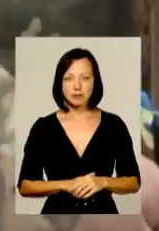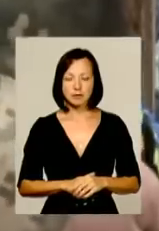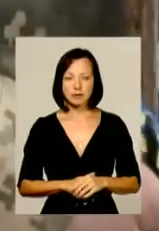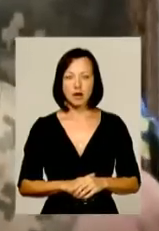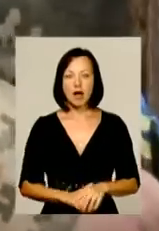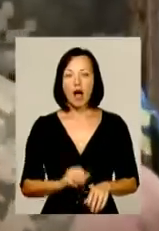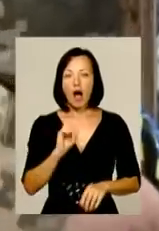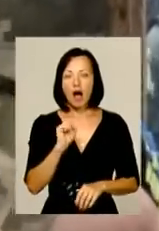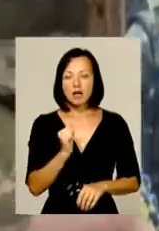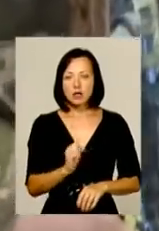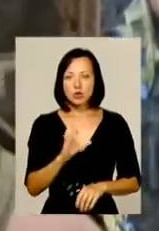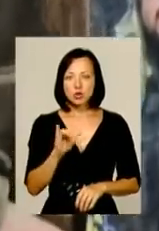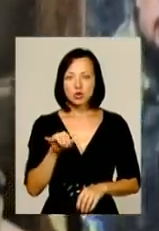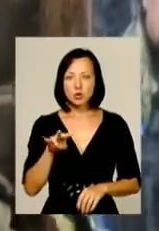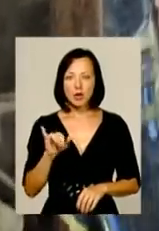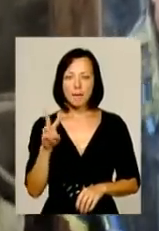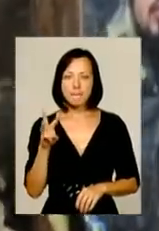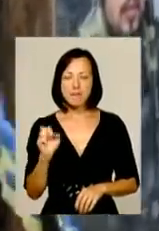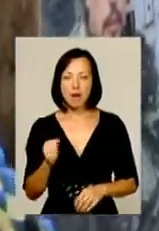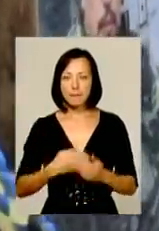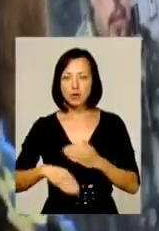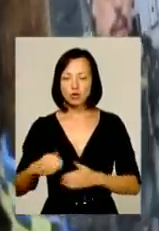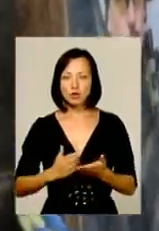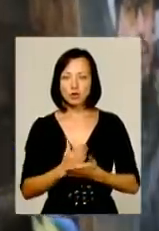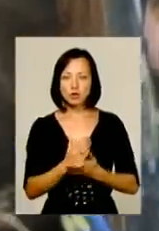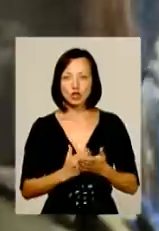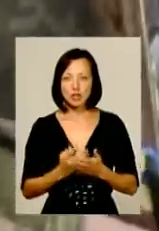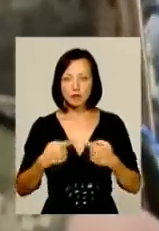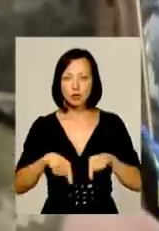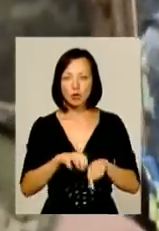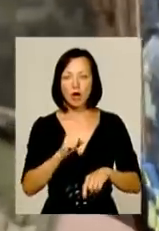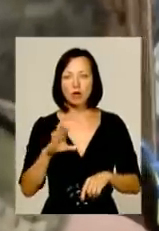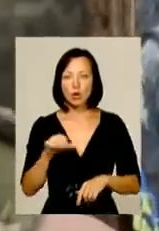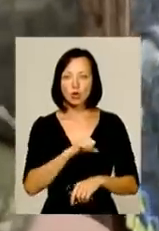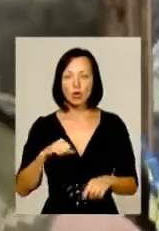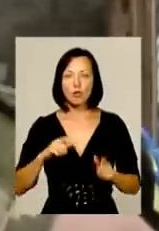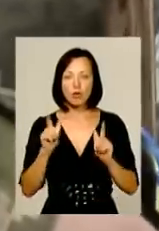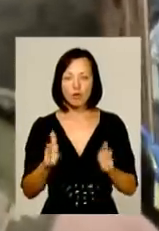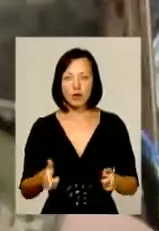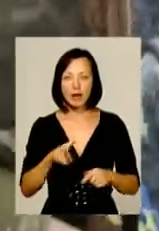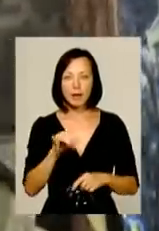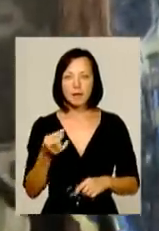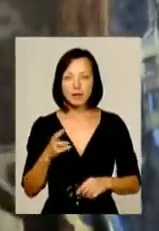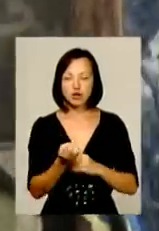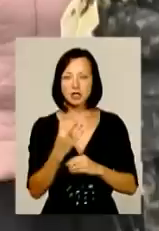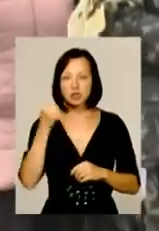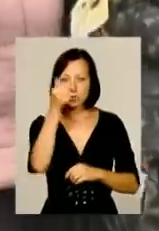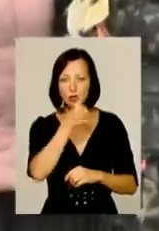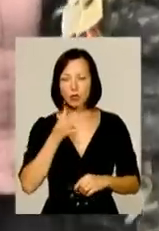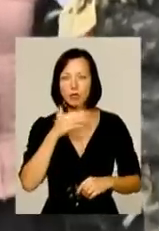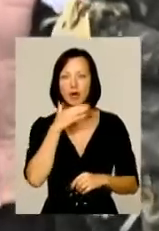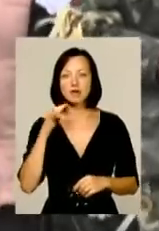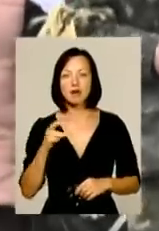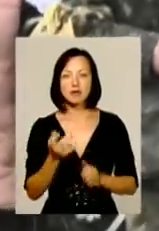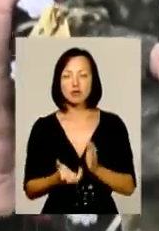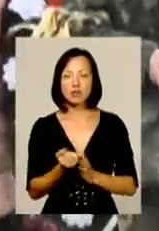Анатолій Суліма пішов служити у зону АТО добровольцем автосанітарної роти у липні 2014-го. Подолянин не раз рятував життя